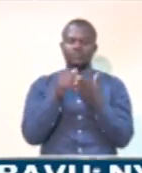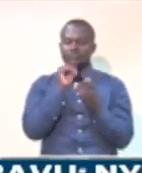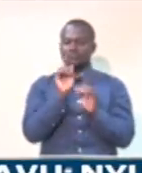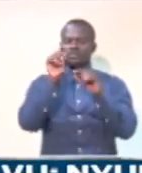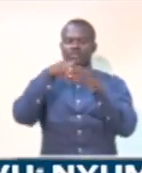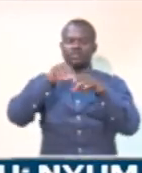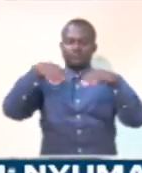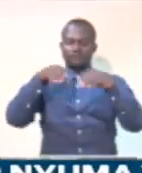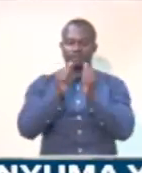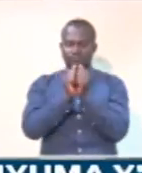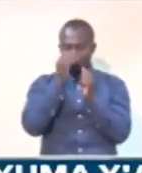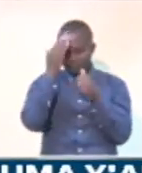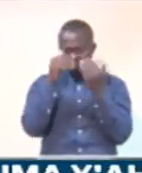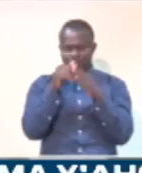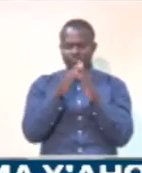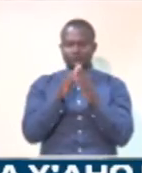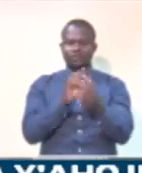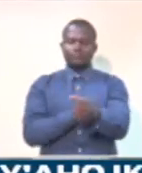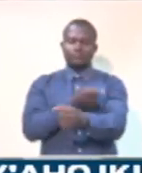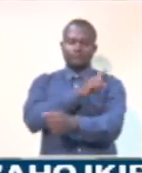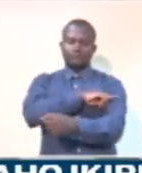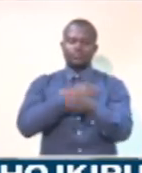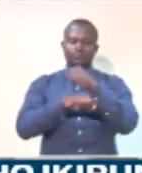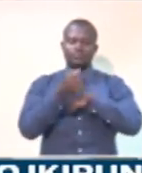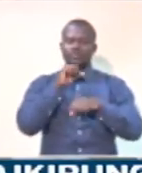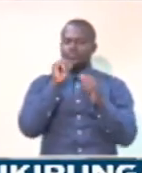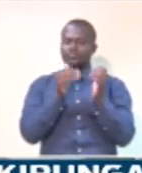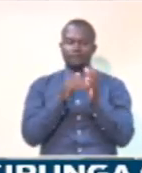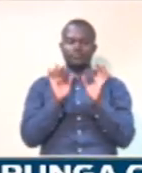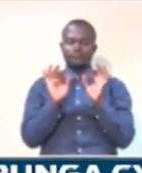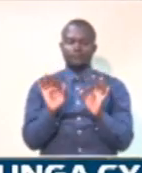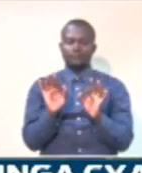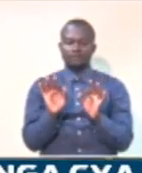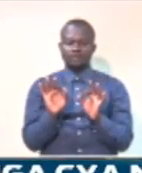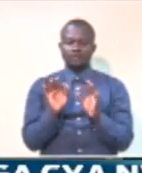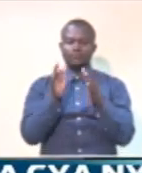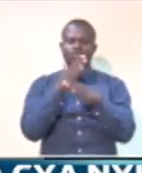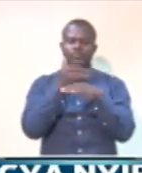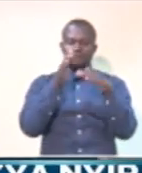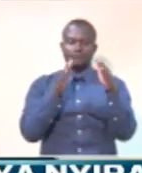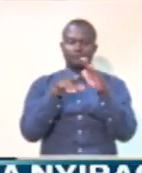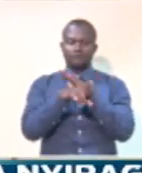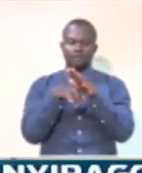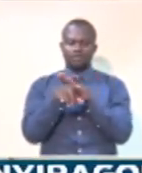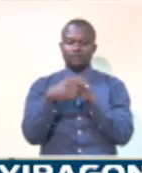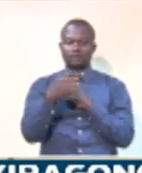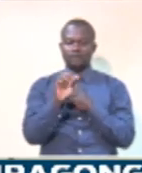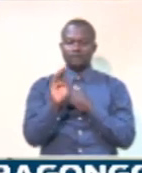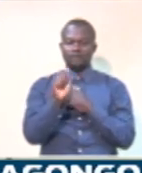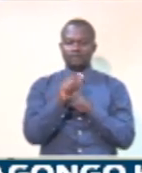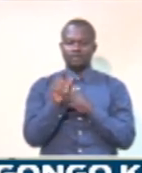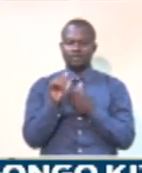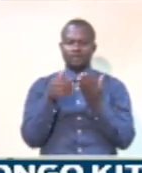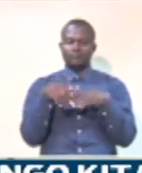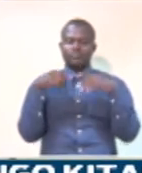muri Congo ko mu mujyi wa Goma ibikorwa byose bitarasubira mu buryo. Aha Minisitiri w'Ubutegetsi bw'Igihugu Gatabazi Jean Marie